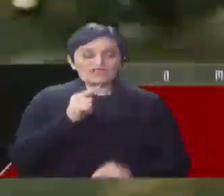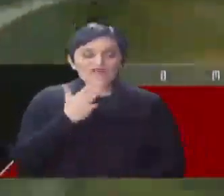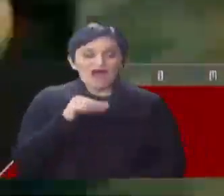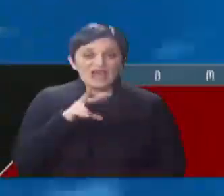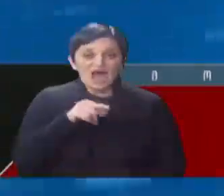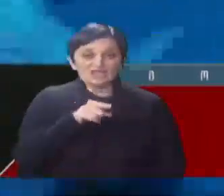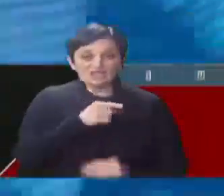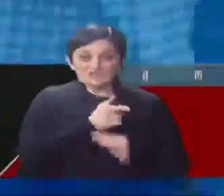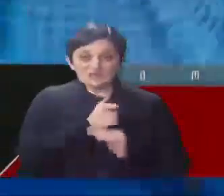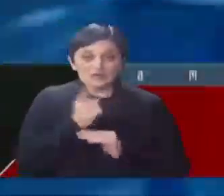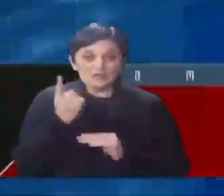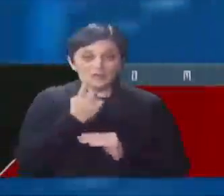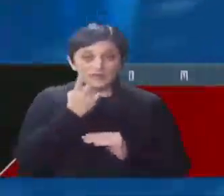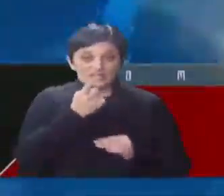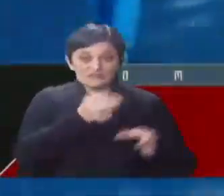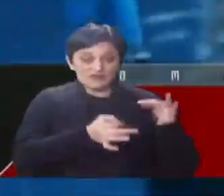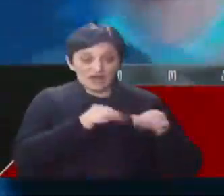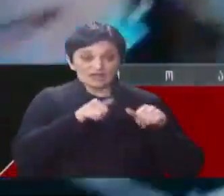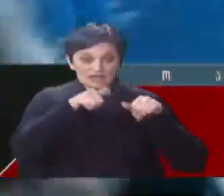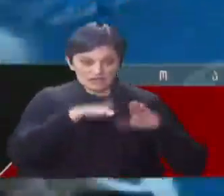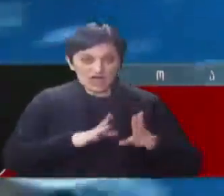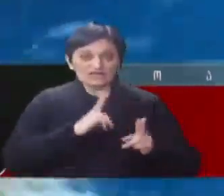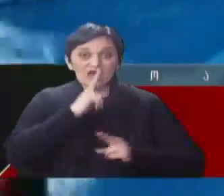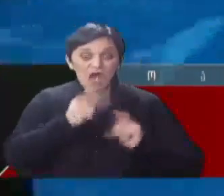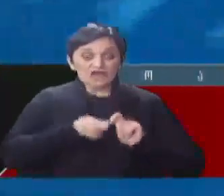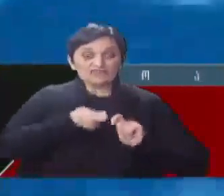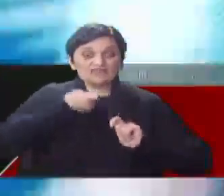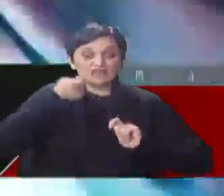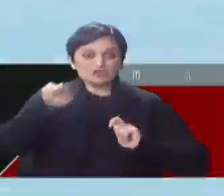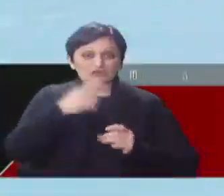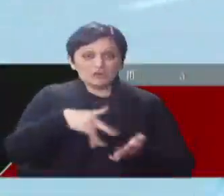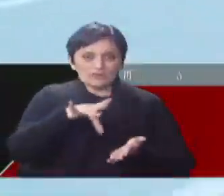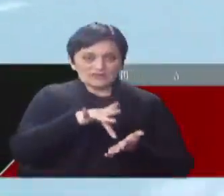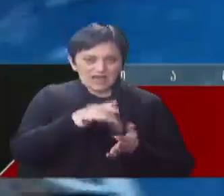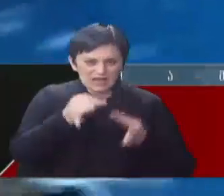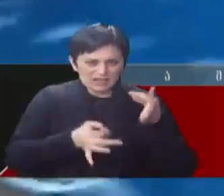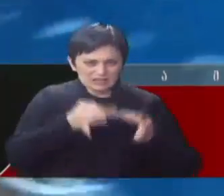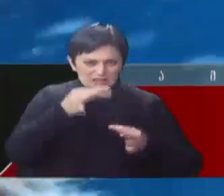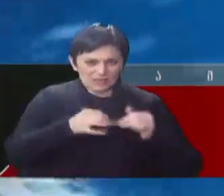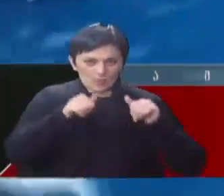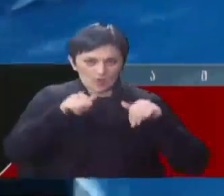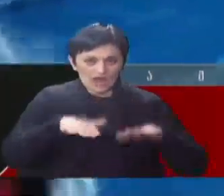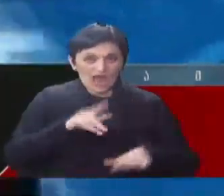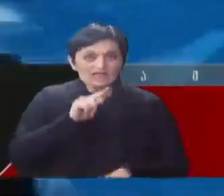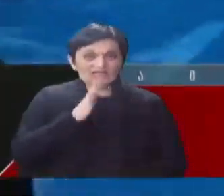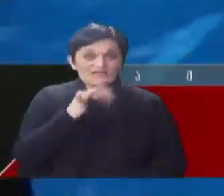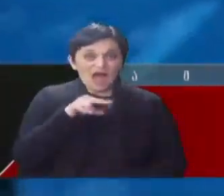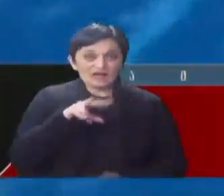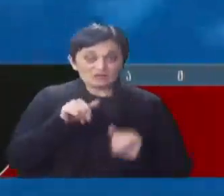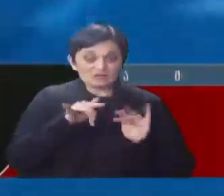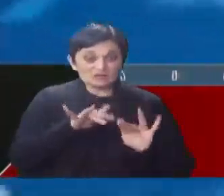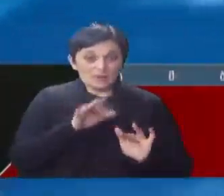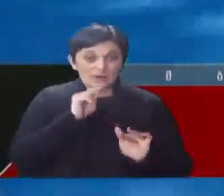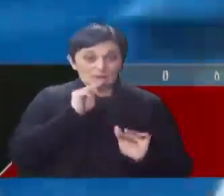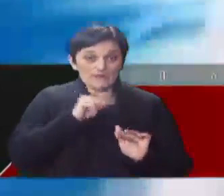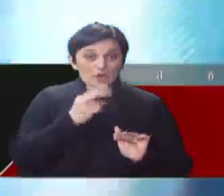Tvaliašvilis epizodze pirveli instantsiis gadaqvetilebas asachivrebda, radgan sakhalako sa samartlos gadaqvetilebit Ilia Tvaliašvilis sakmeze